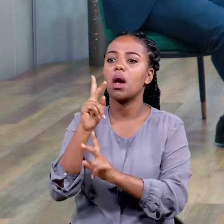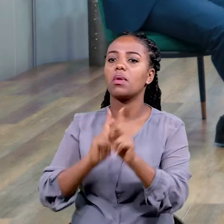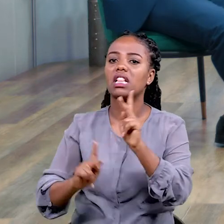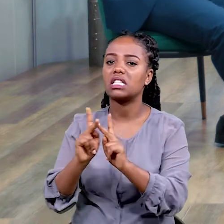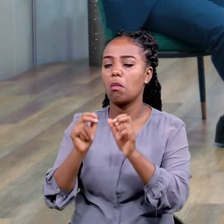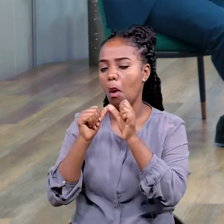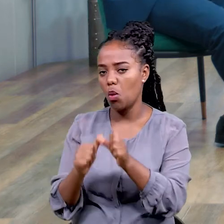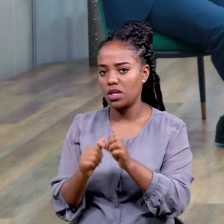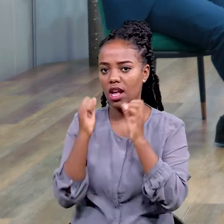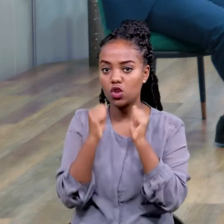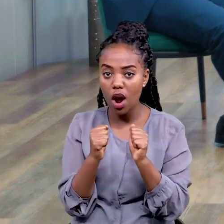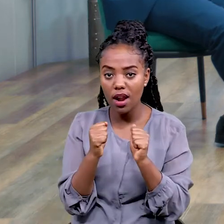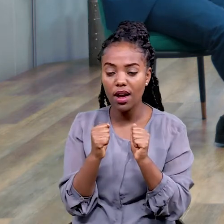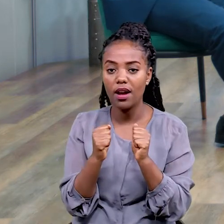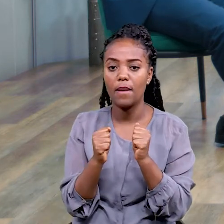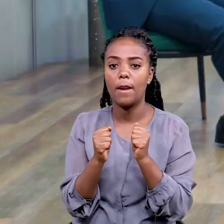ህብረተሰብ ከተቻለ